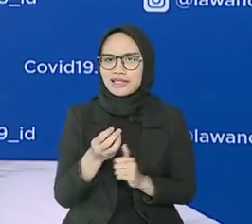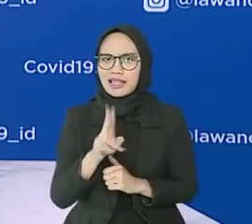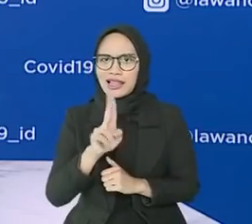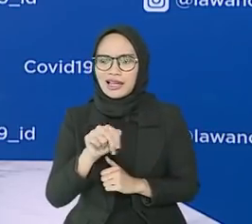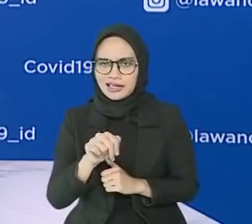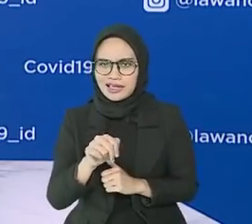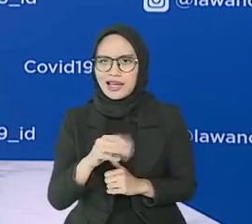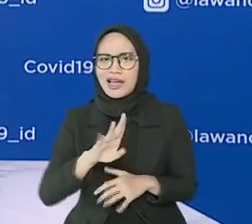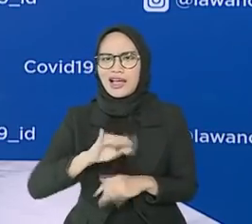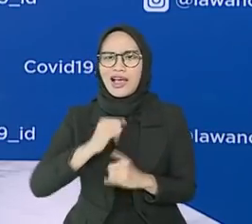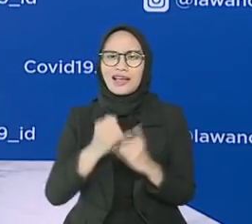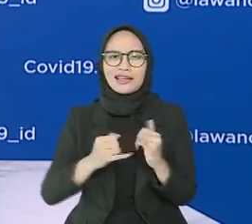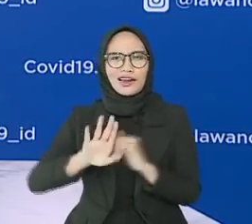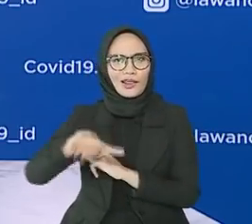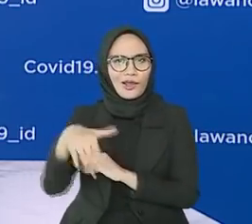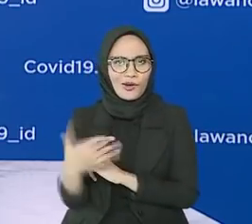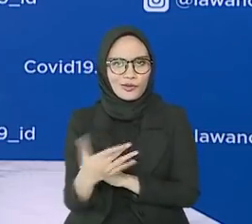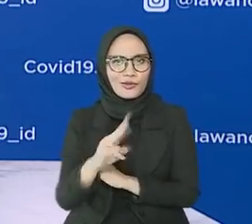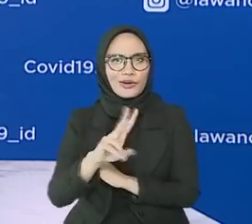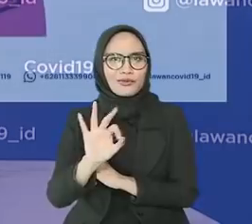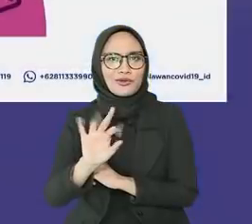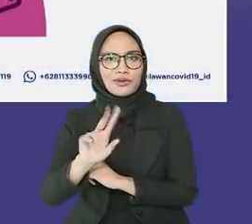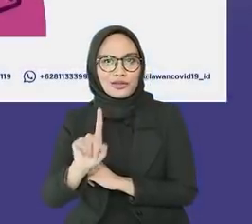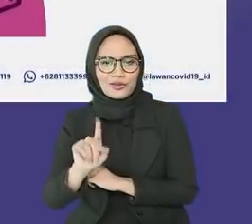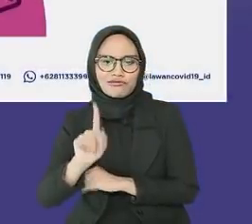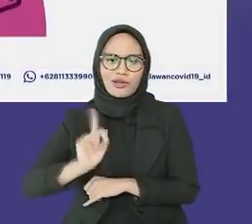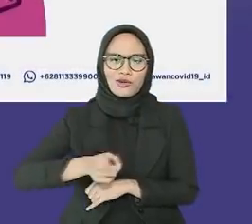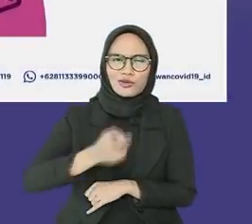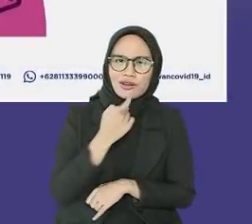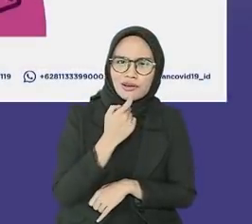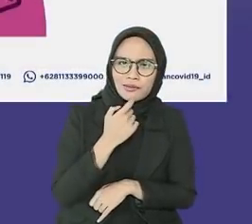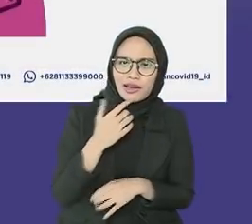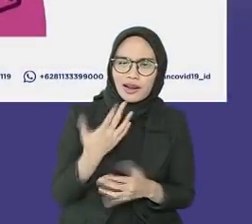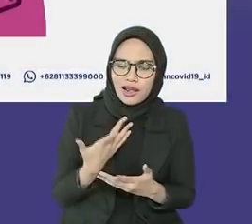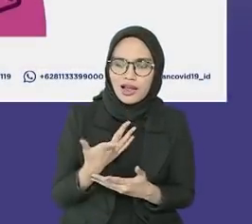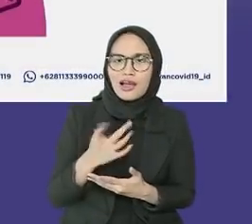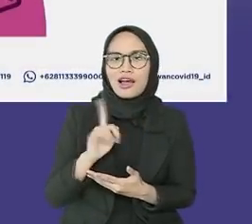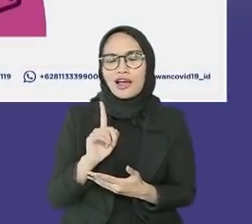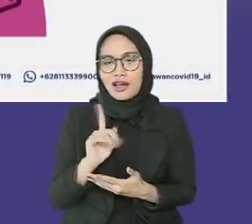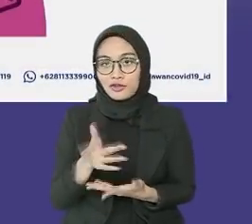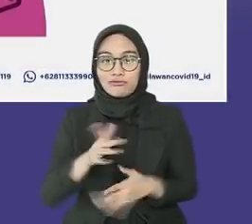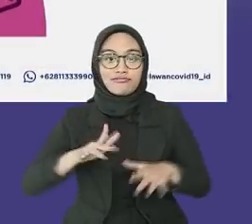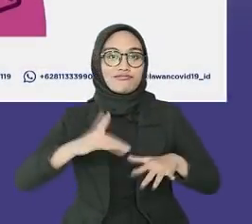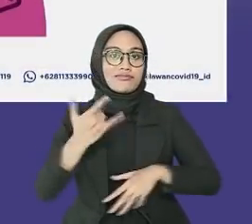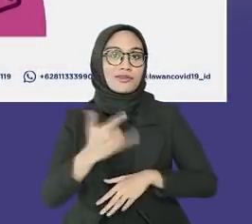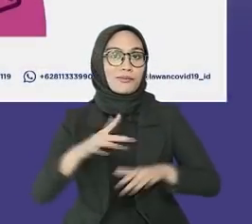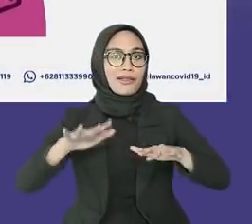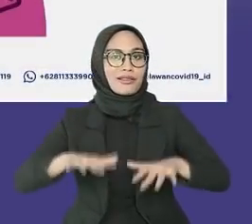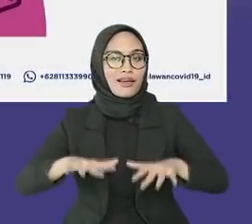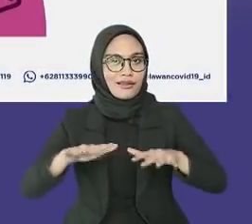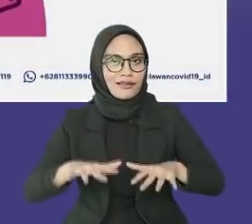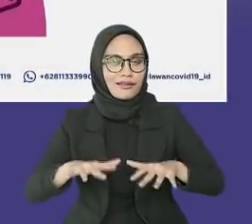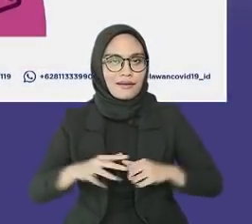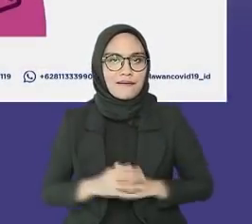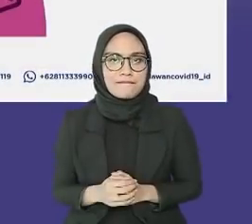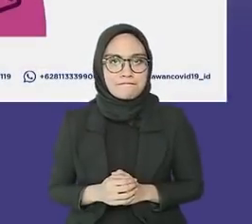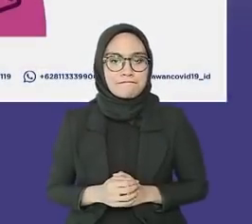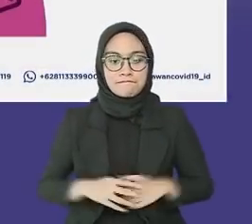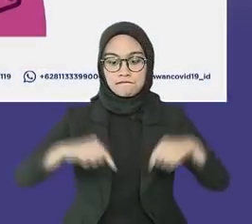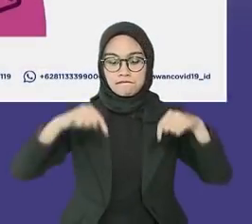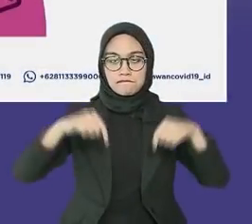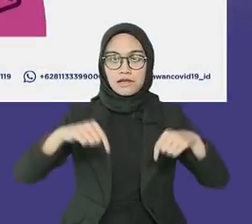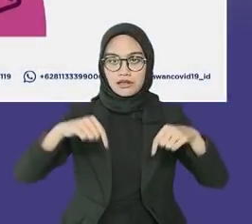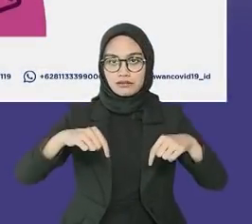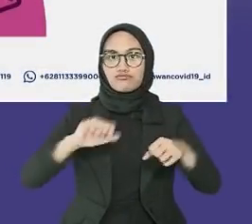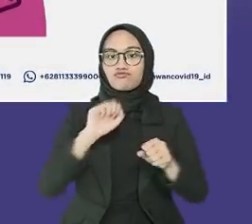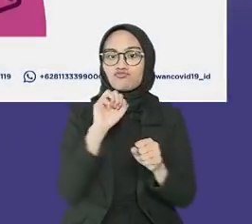tahun 2021 yang produktif dan terkendali. Sebagaimana yang kita tahu, bahwa saat ini kondisi kasus